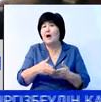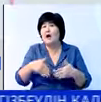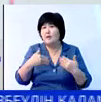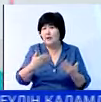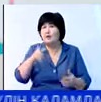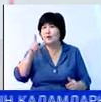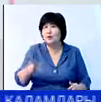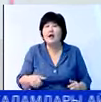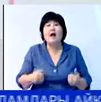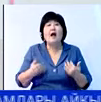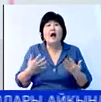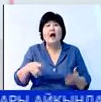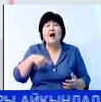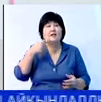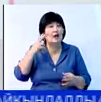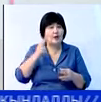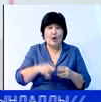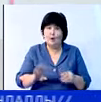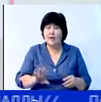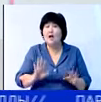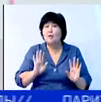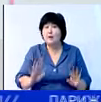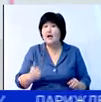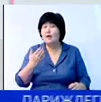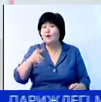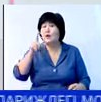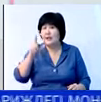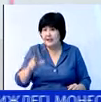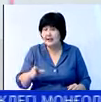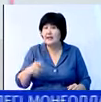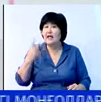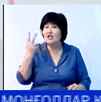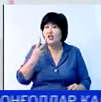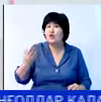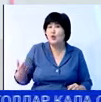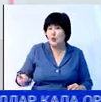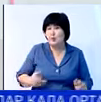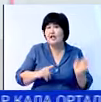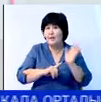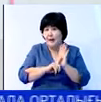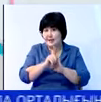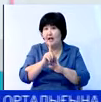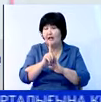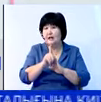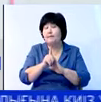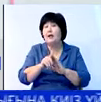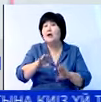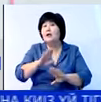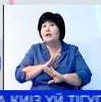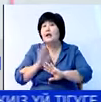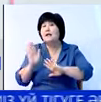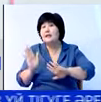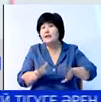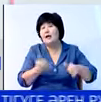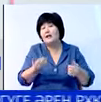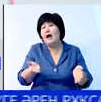тұлғаға. Қанша айтсақ та тауыса алмаймыз, бірақ енді бұл кісінің екінші өмірі басталды. Дүниеден өткеннен кейін